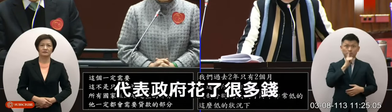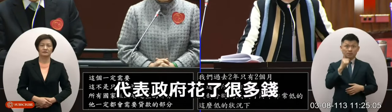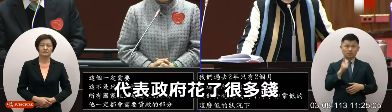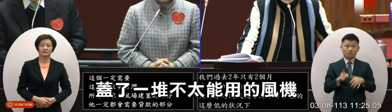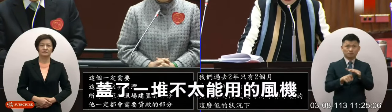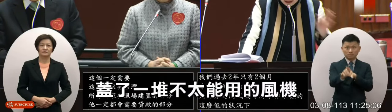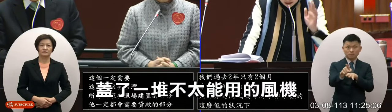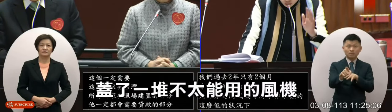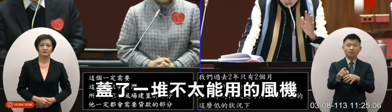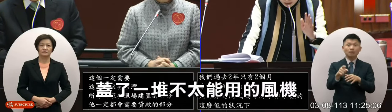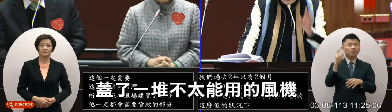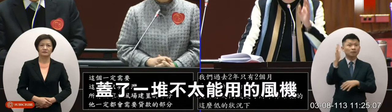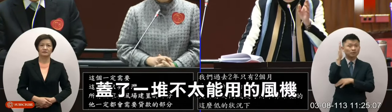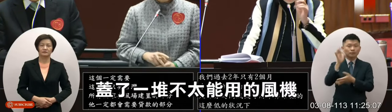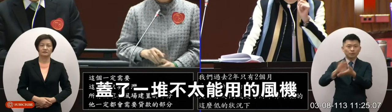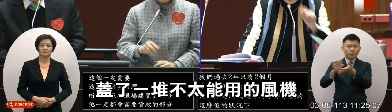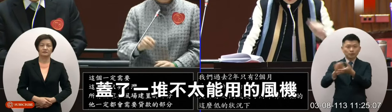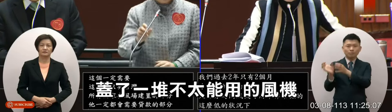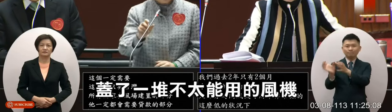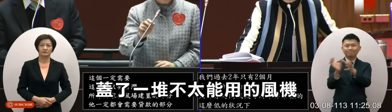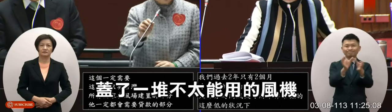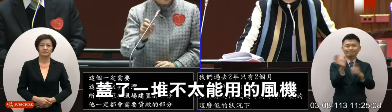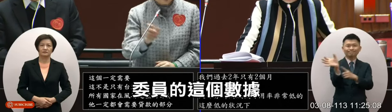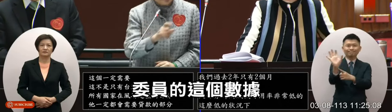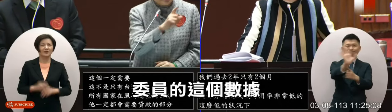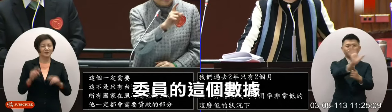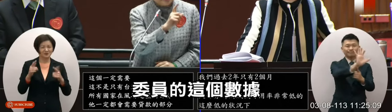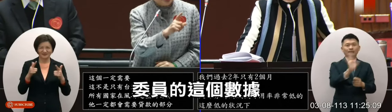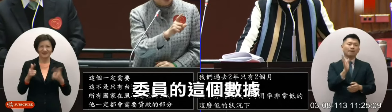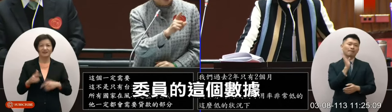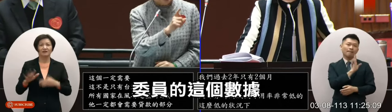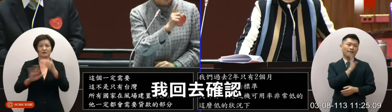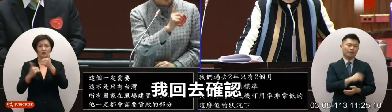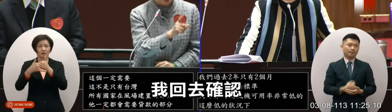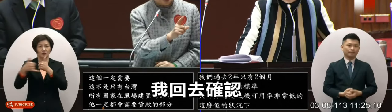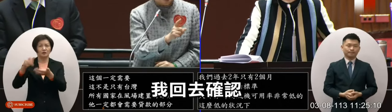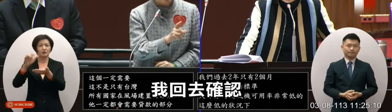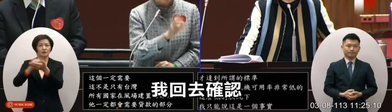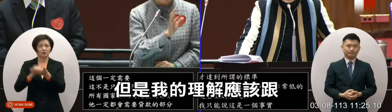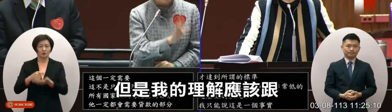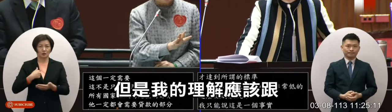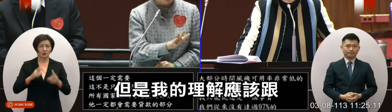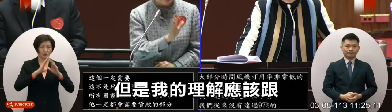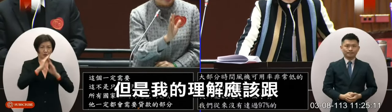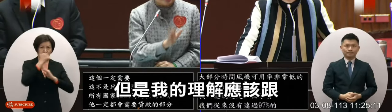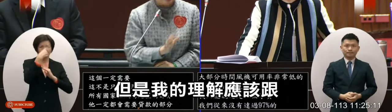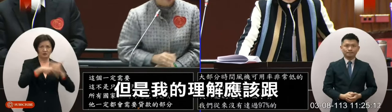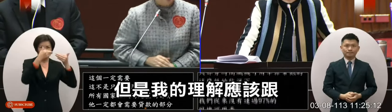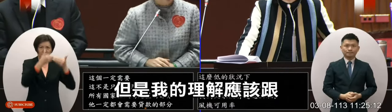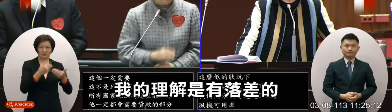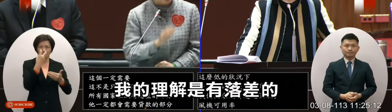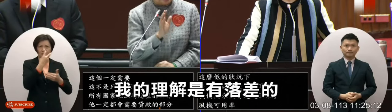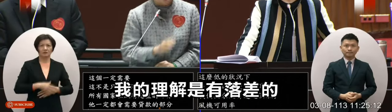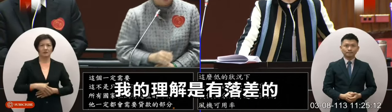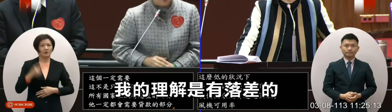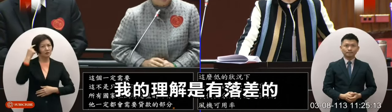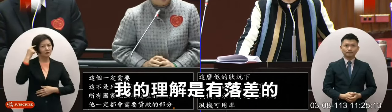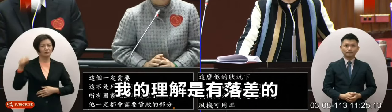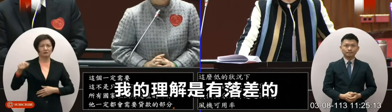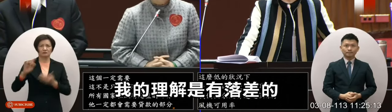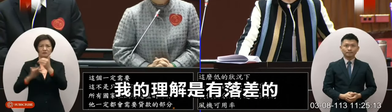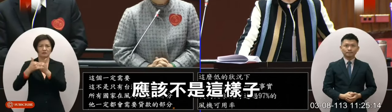花了很多钱盖了一堆不太能用的风机。 委员的这个数据我回去确认，但是我的理解应该跟我的理解是